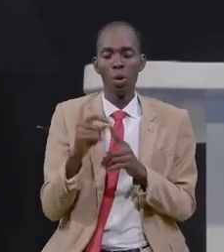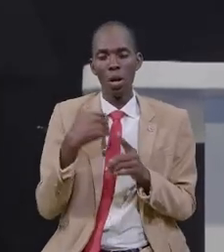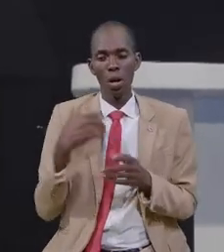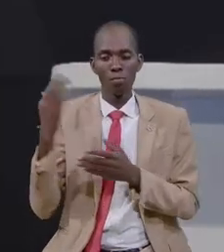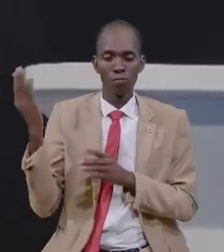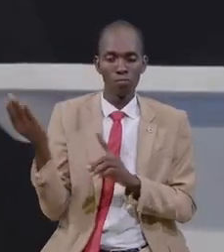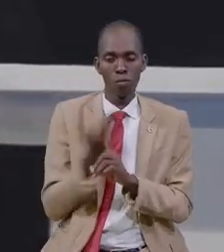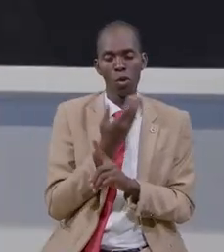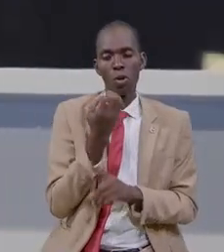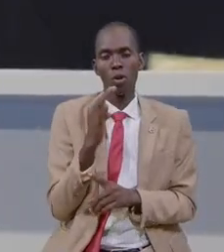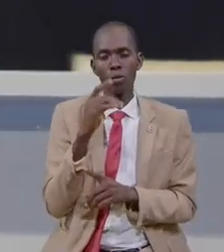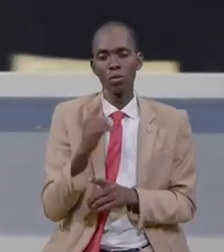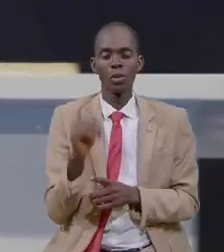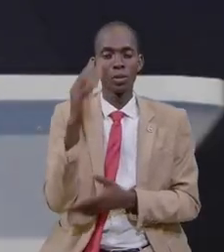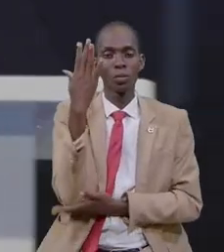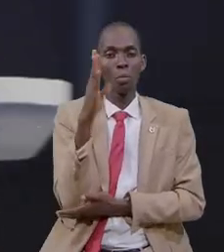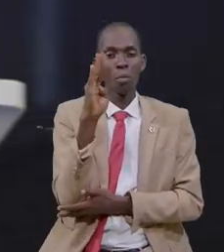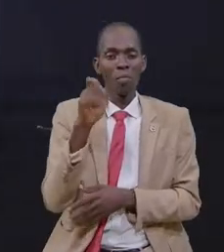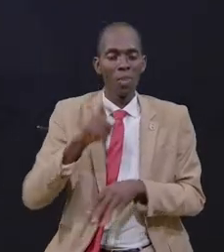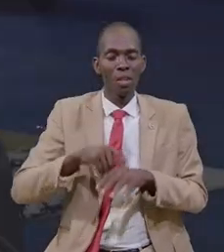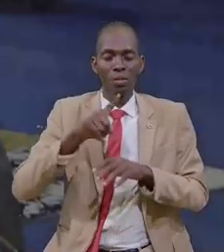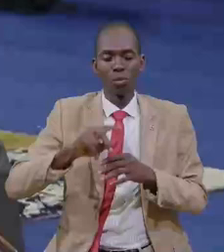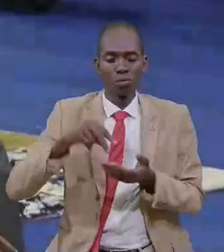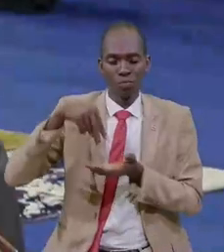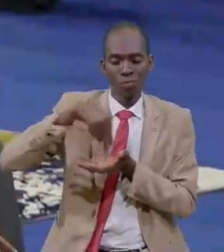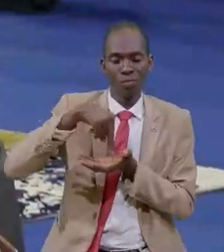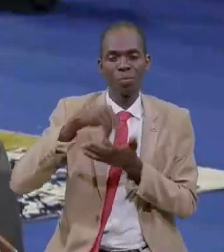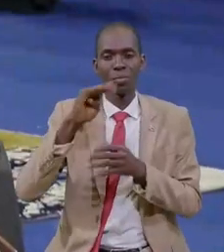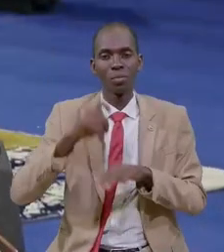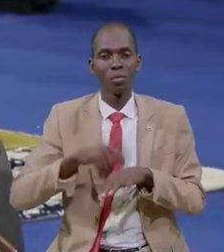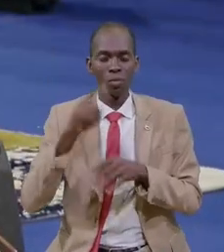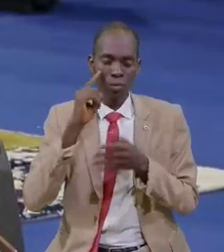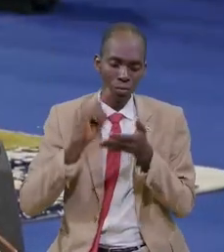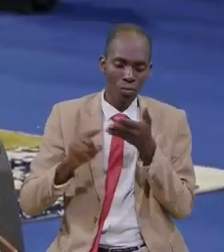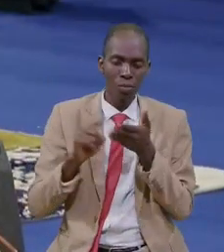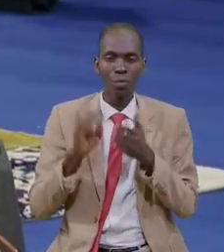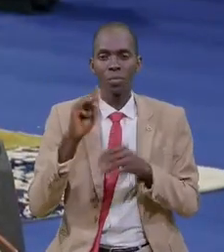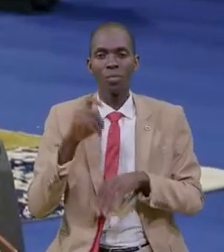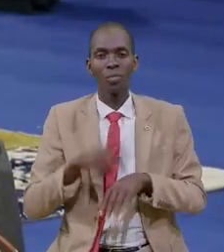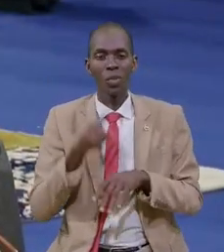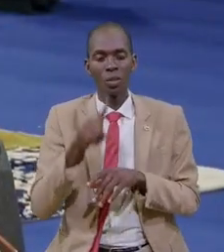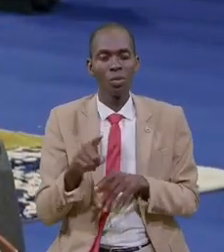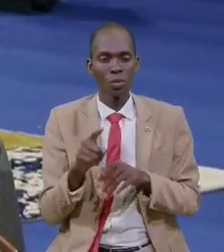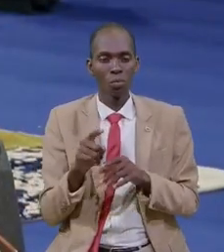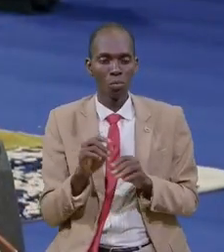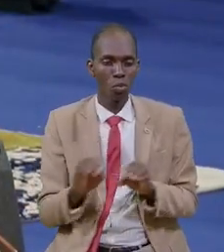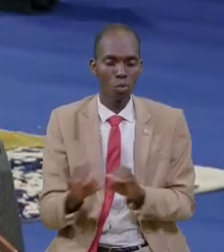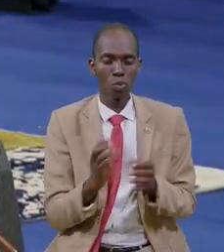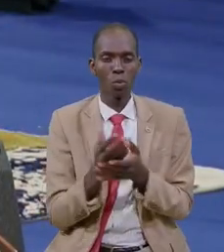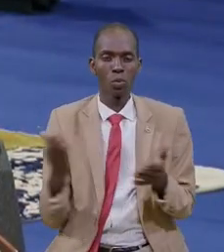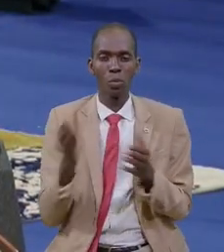arbre. Dès que tu te lèveras, dès que tu vas vérifier, dès que tu fais un pas,